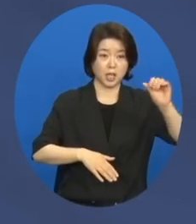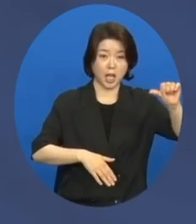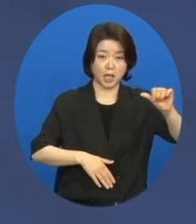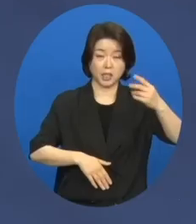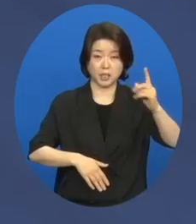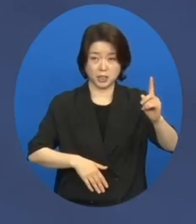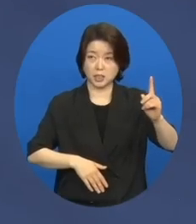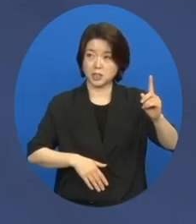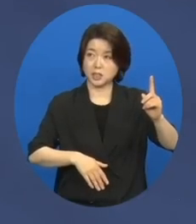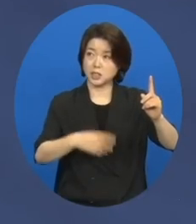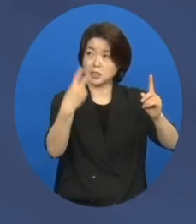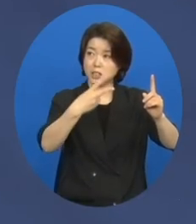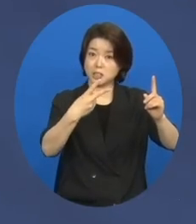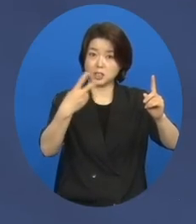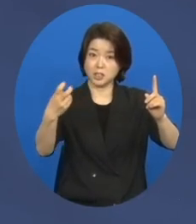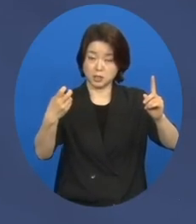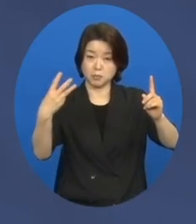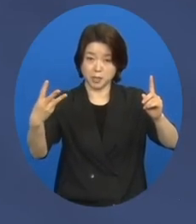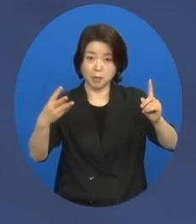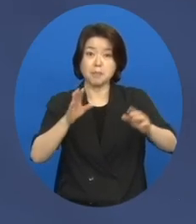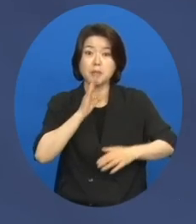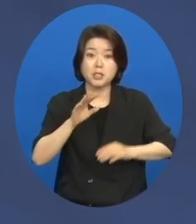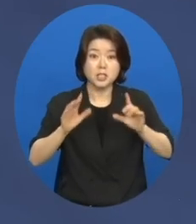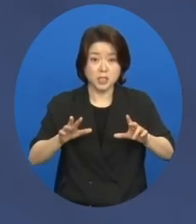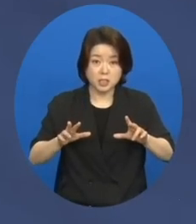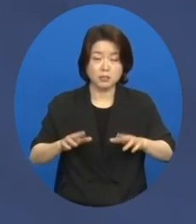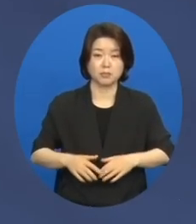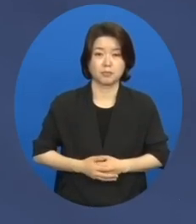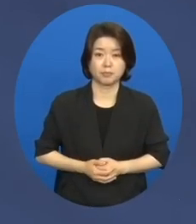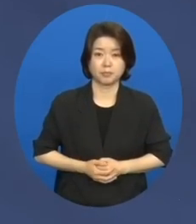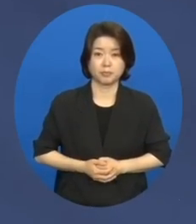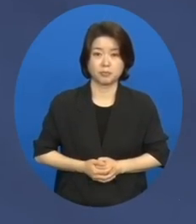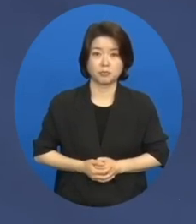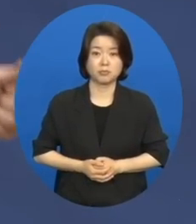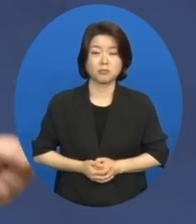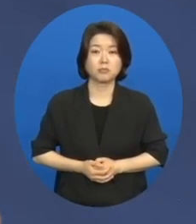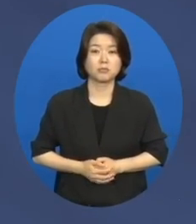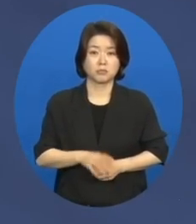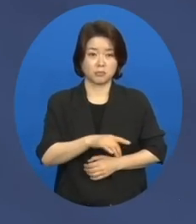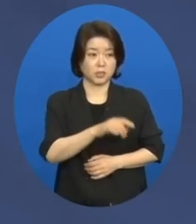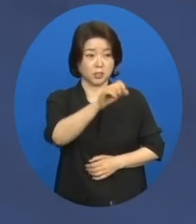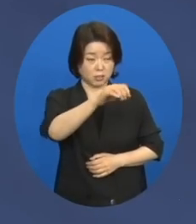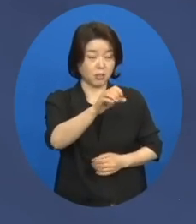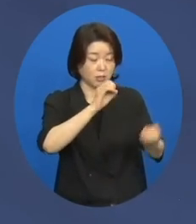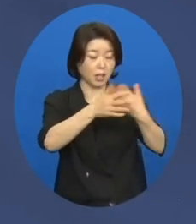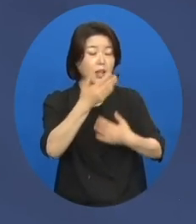2023년이잖아요. 지금이. 그죠? 지금이 그렇잖아요. 그죠? 예. 네. 그렇다고 그러세요.